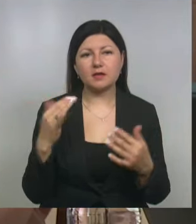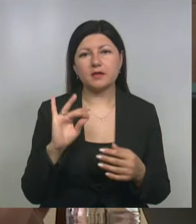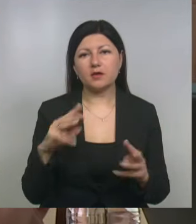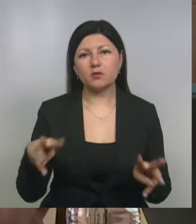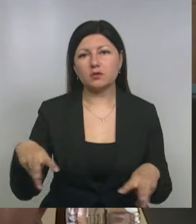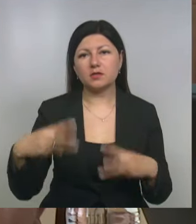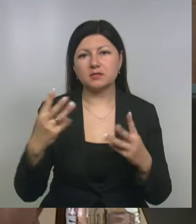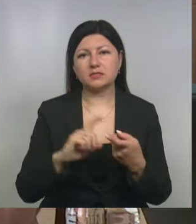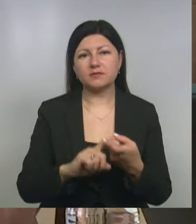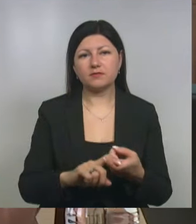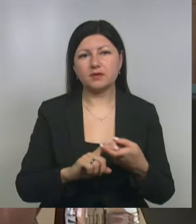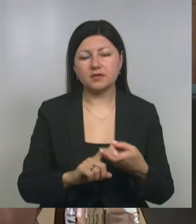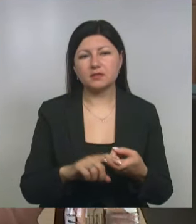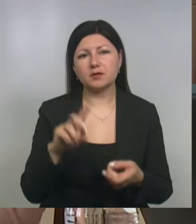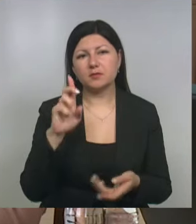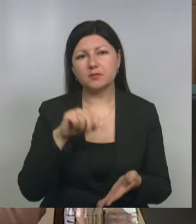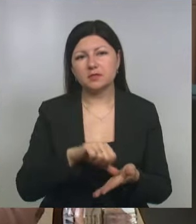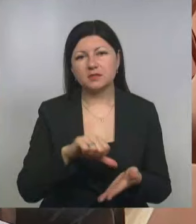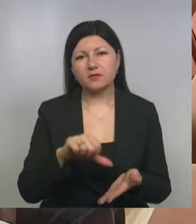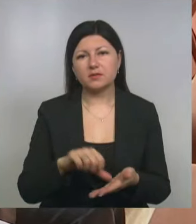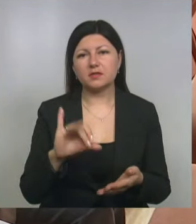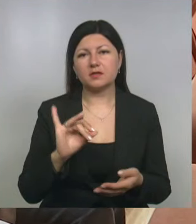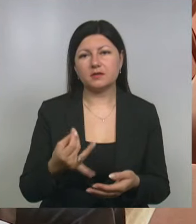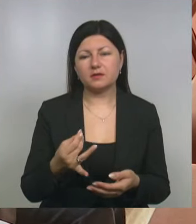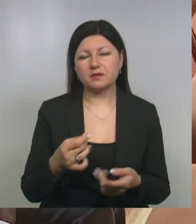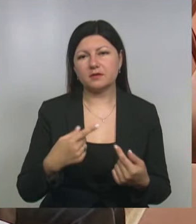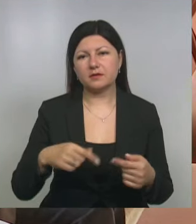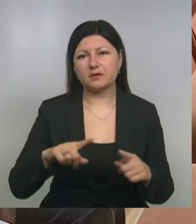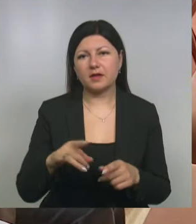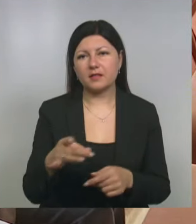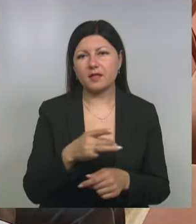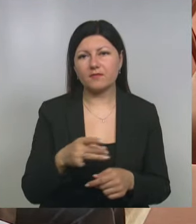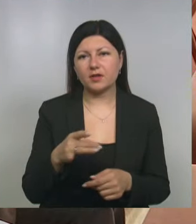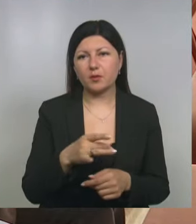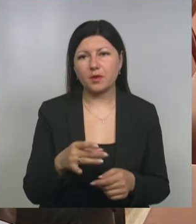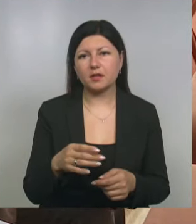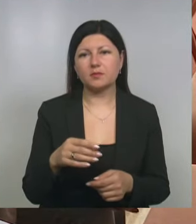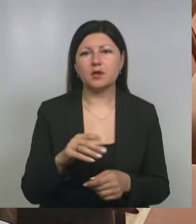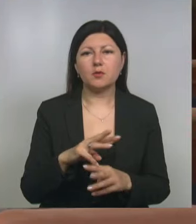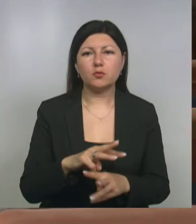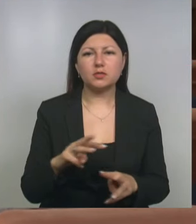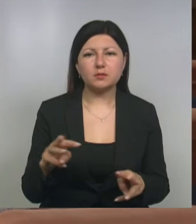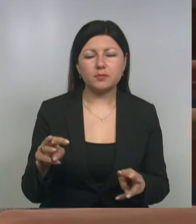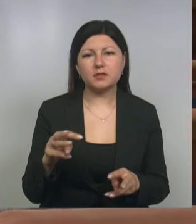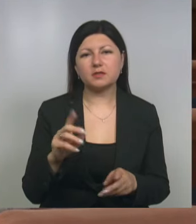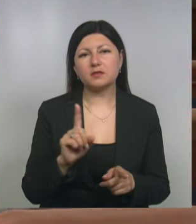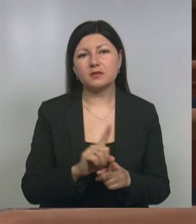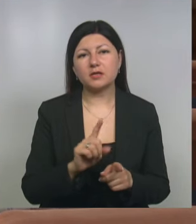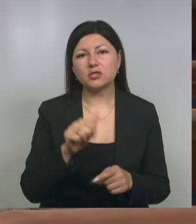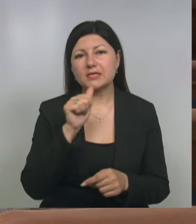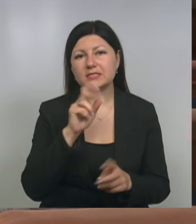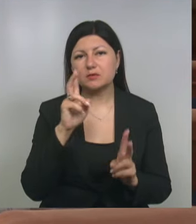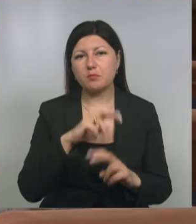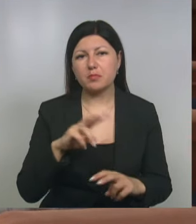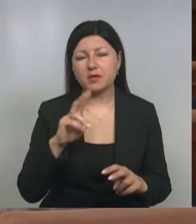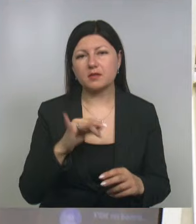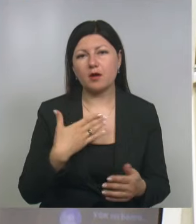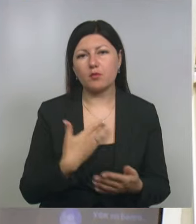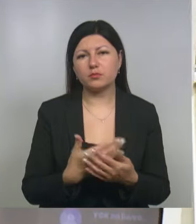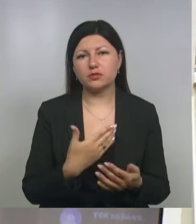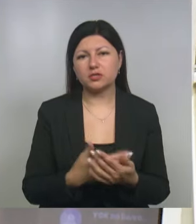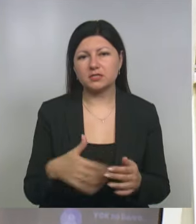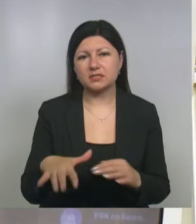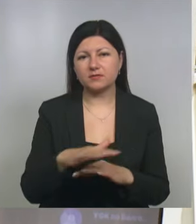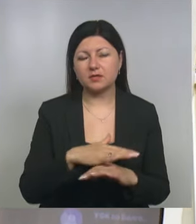онлайн-связи представители федеральных и областных органов власти, регионального парламента, муниципалитетов, а также эксперты и общественники.